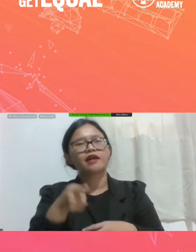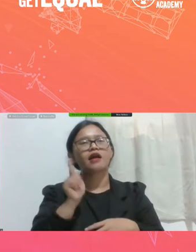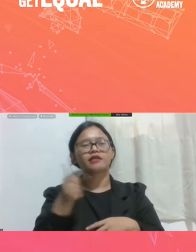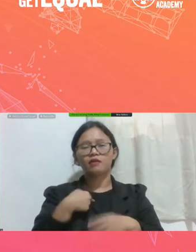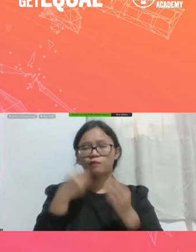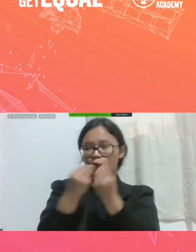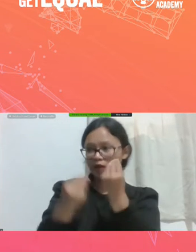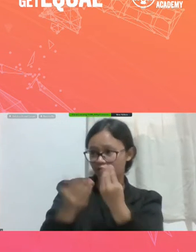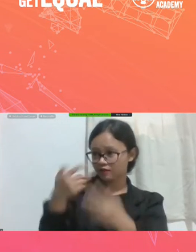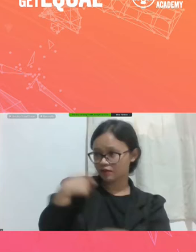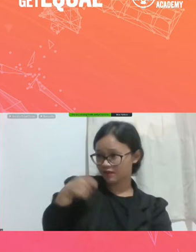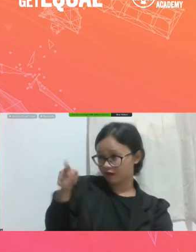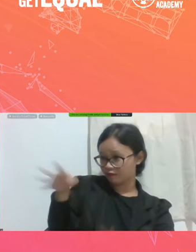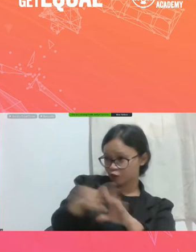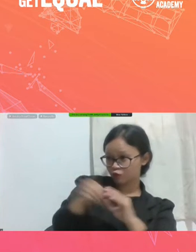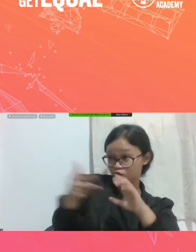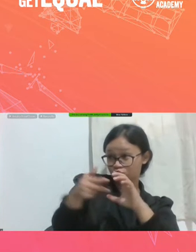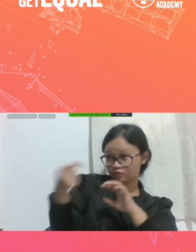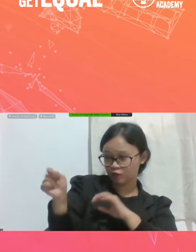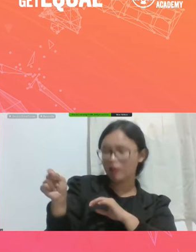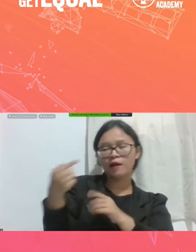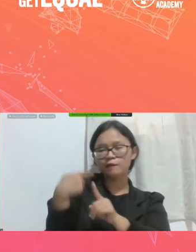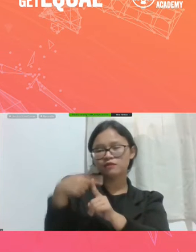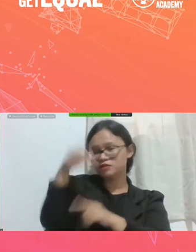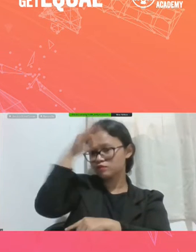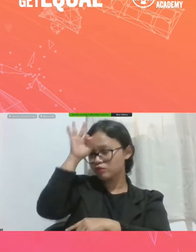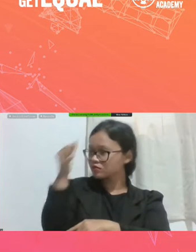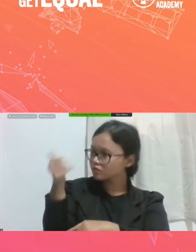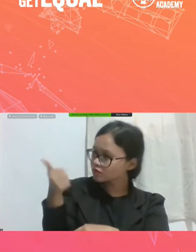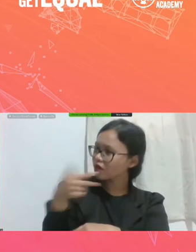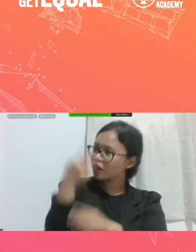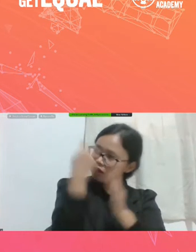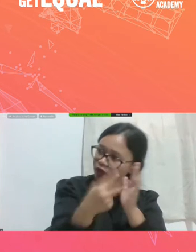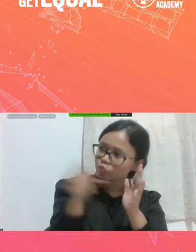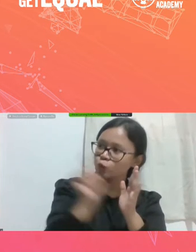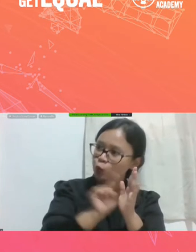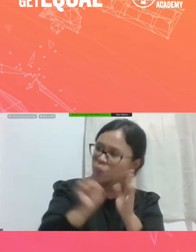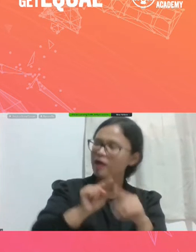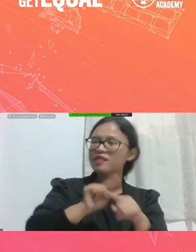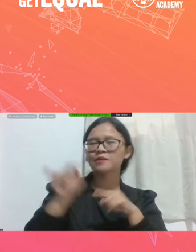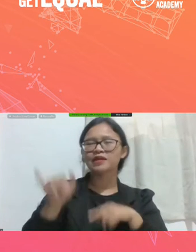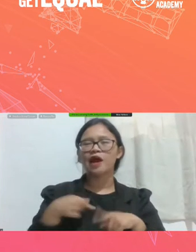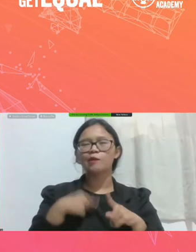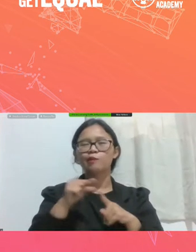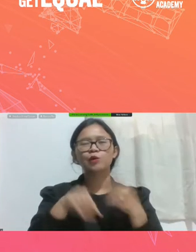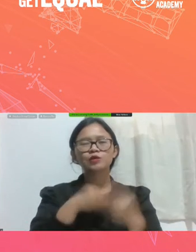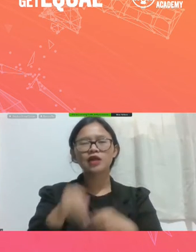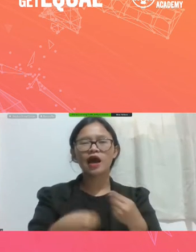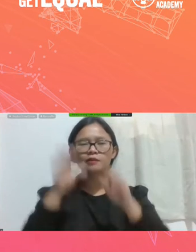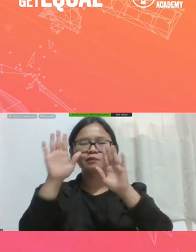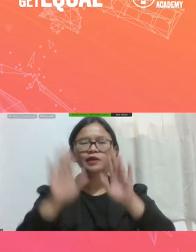dari kementerian di sini dan ada dari Mabes Polri, mungkin bisa juga dilihat. Namun sayangnya tidak ada dari perusahaan media sosial, tapi